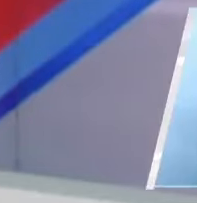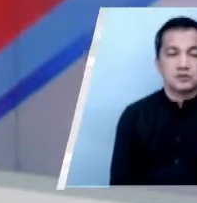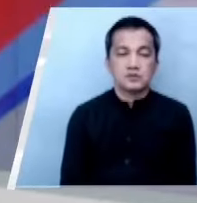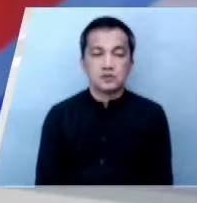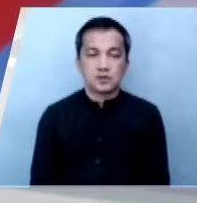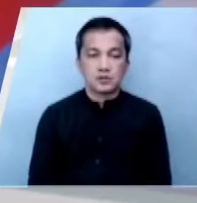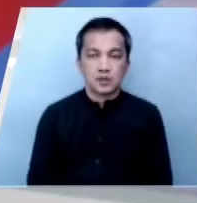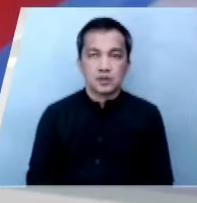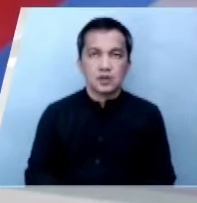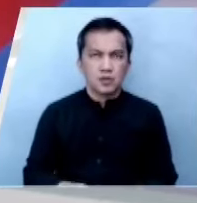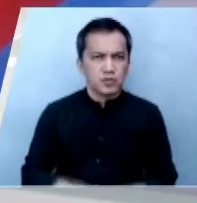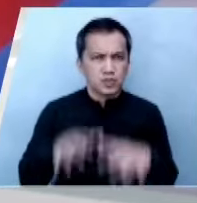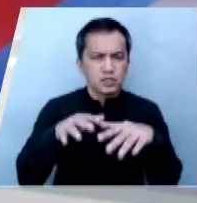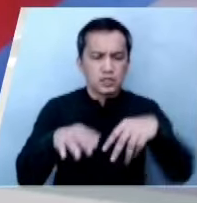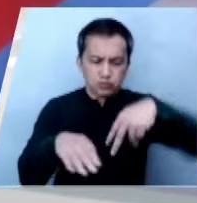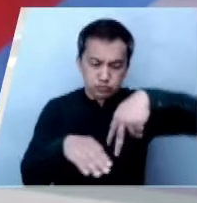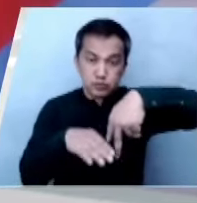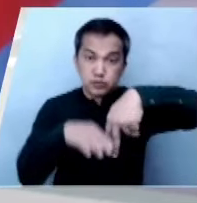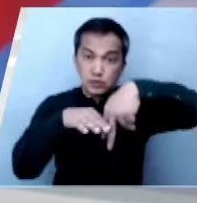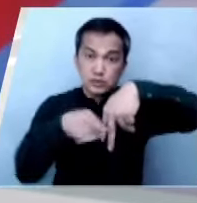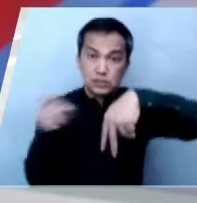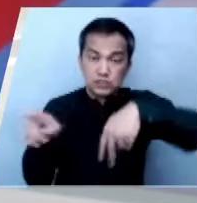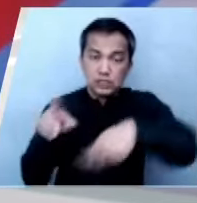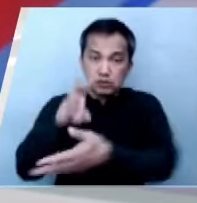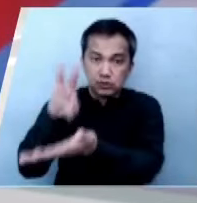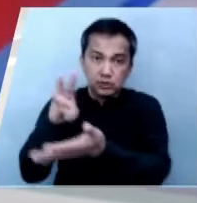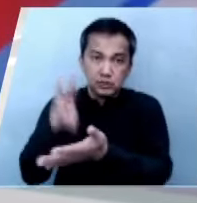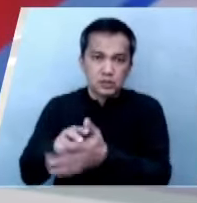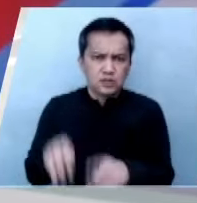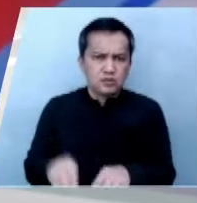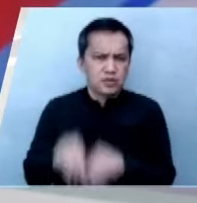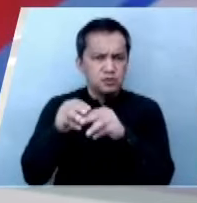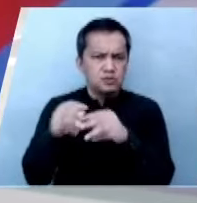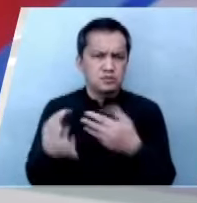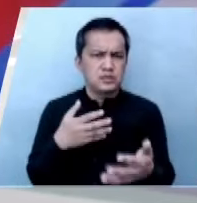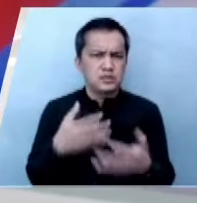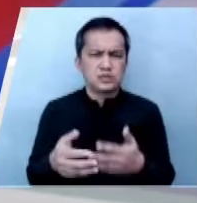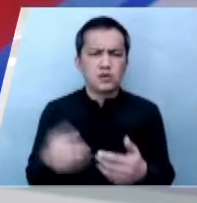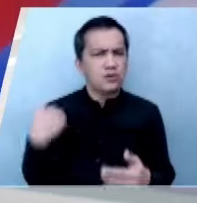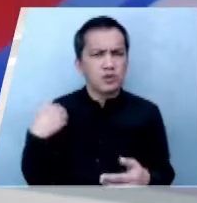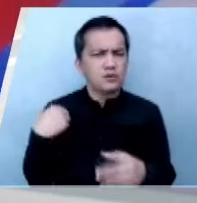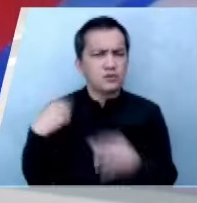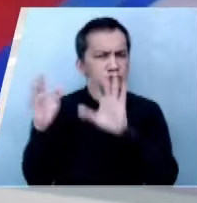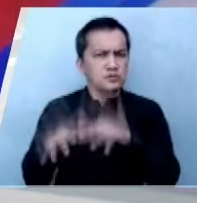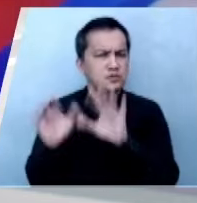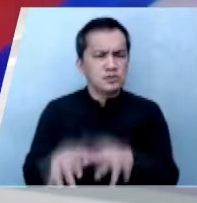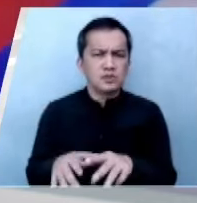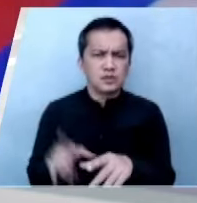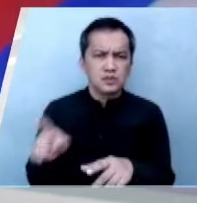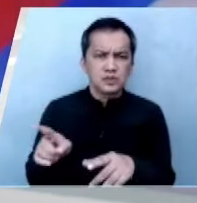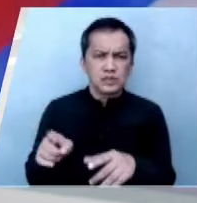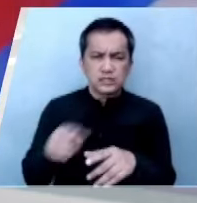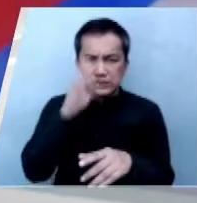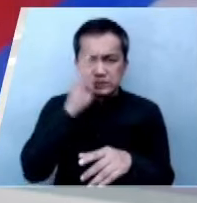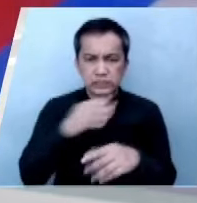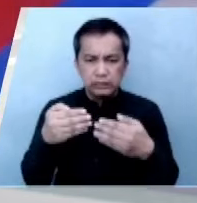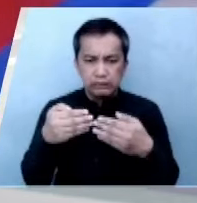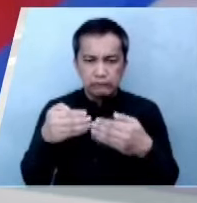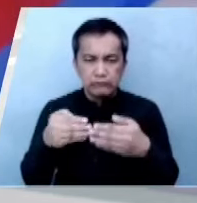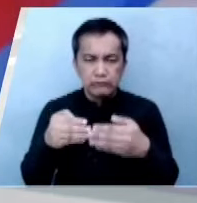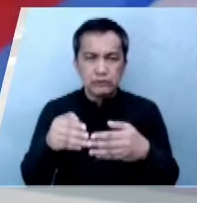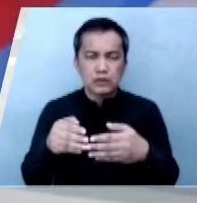Pinahanang hanggang hita ang ilang lugar sa Malabon kahit hindi umulan ng malakas. Nasira na rin kasi ang isang tide control gate dahil sa presyo ng